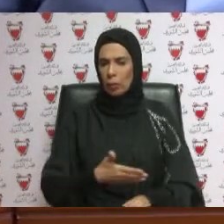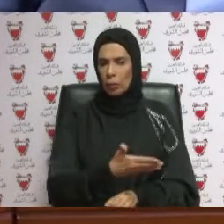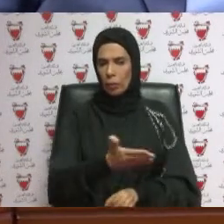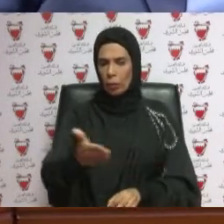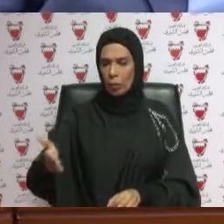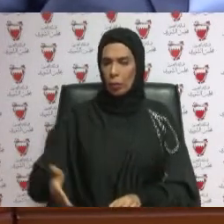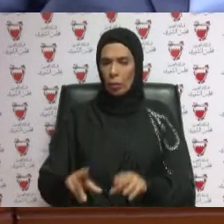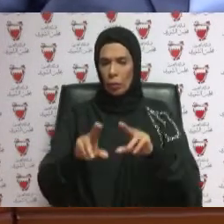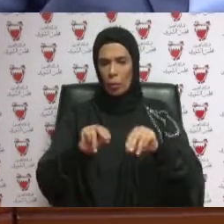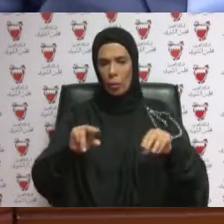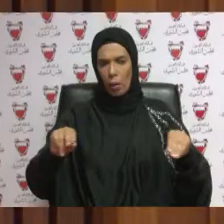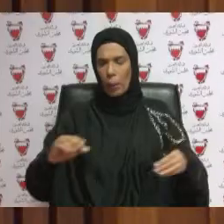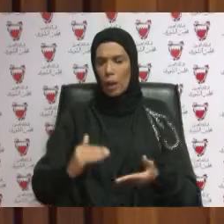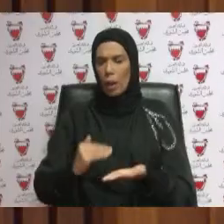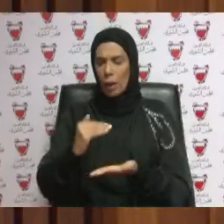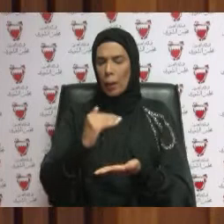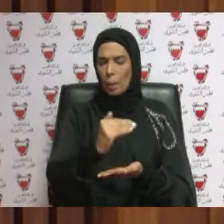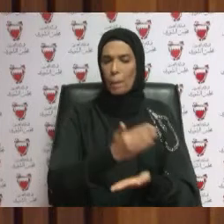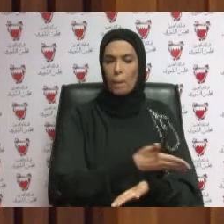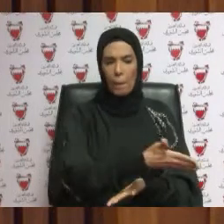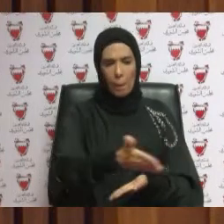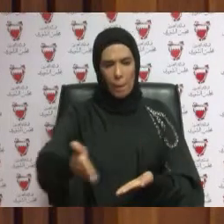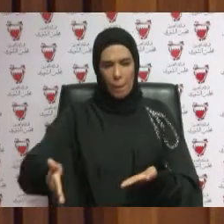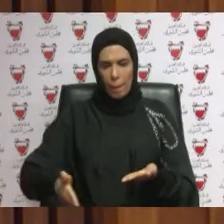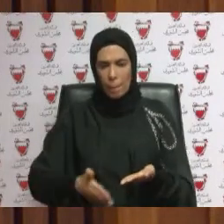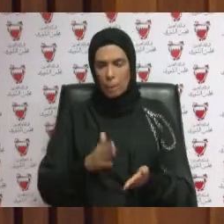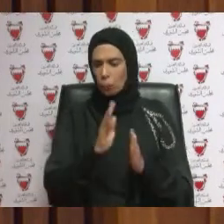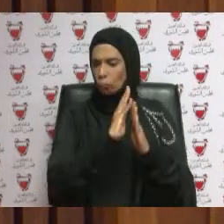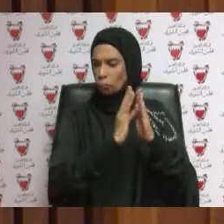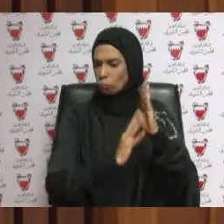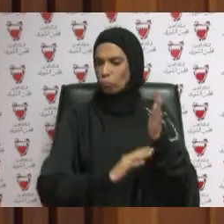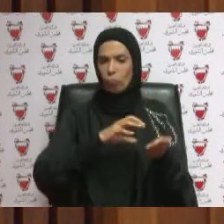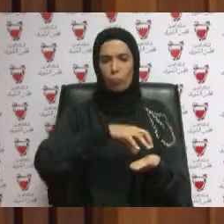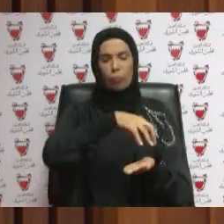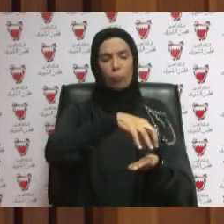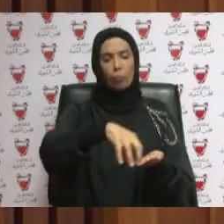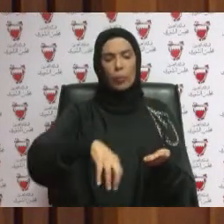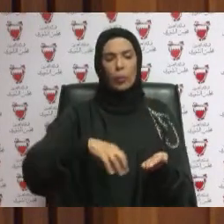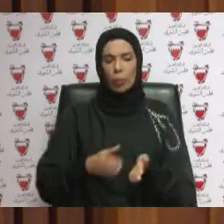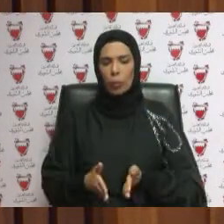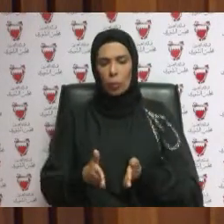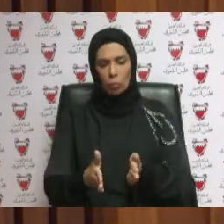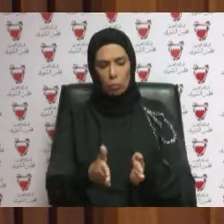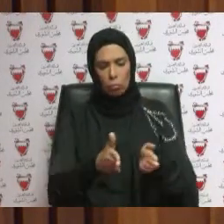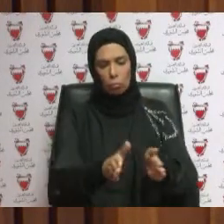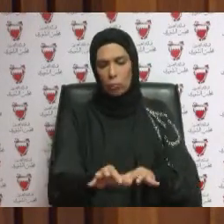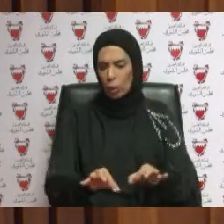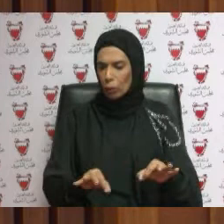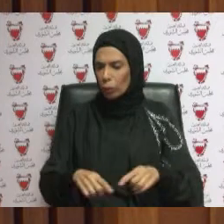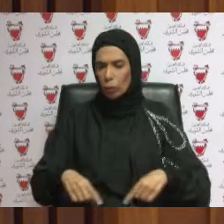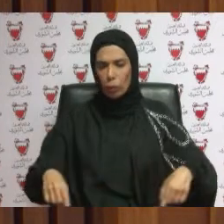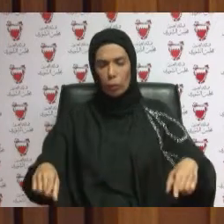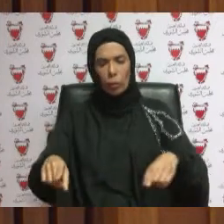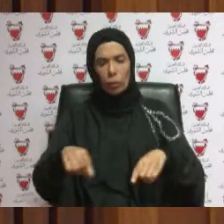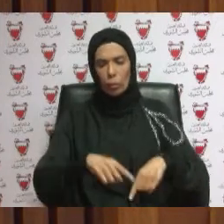أسوى بمواقع الخدمات العامة والمناطق الأثرية يجعل في هذه الممرات أحد ضوابط التخطيط العام المشار